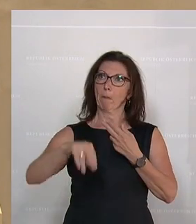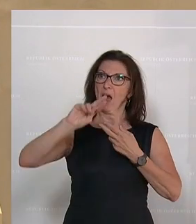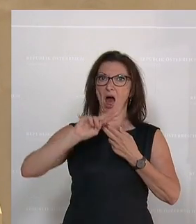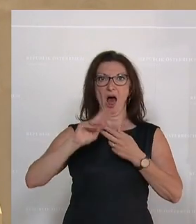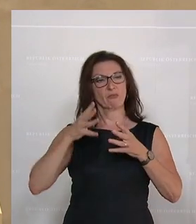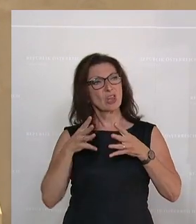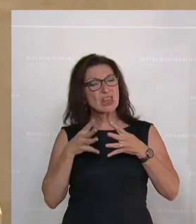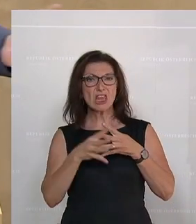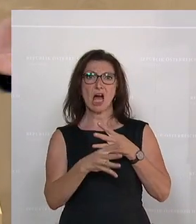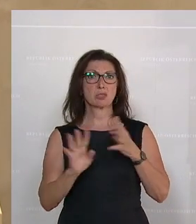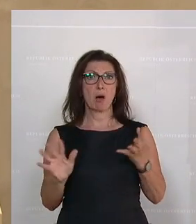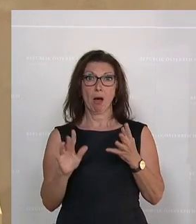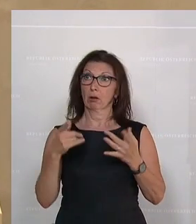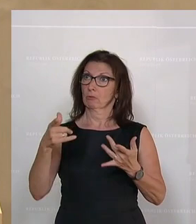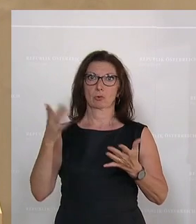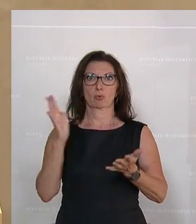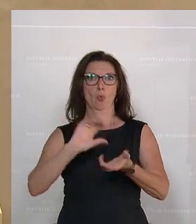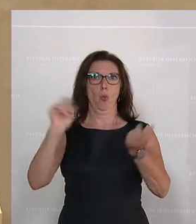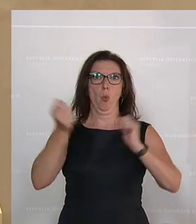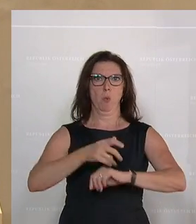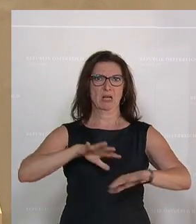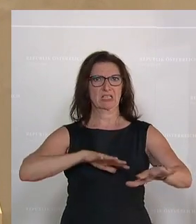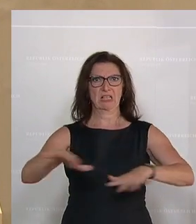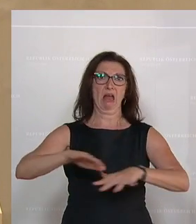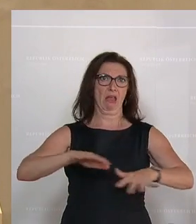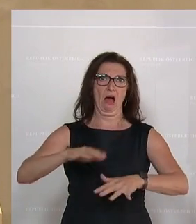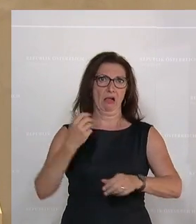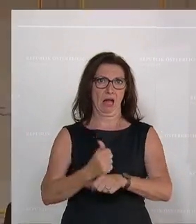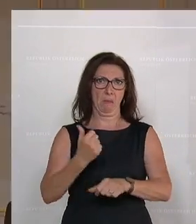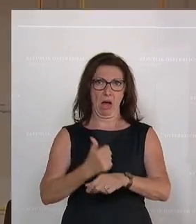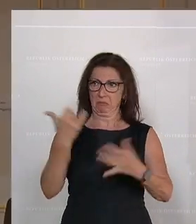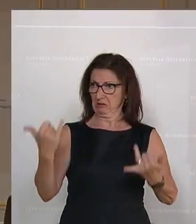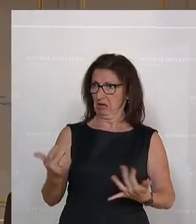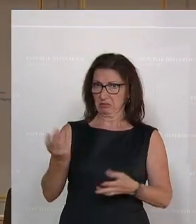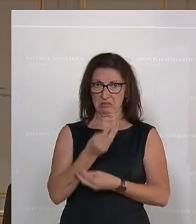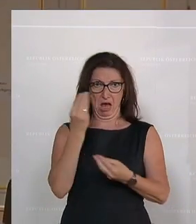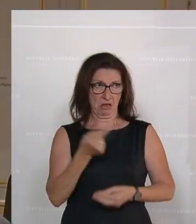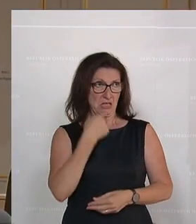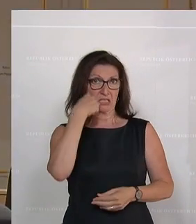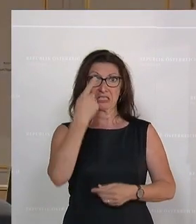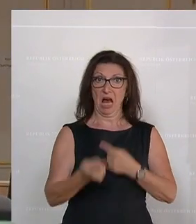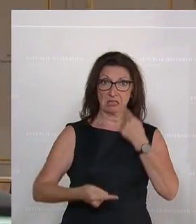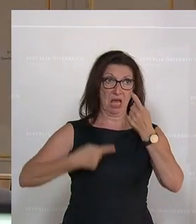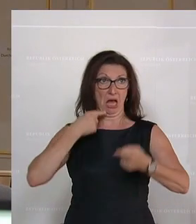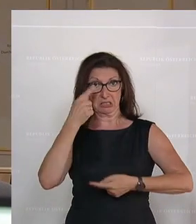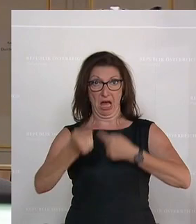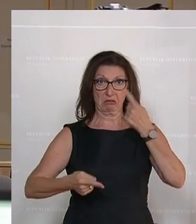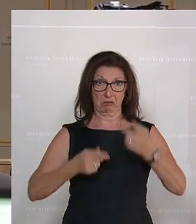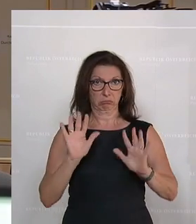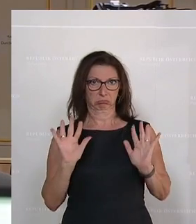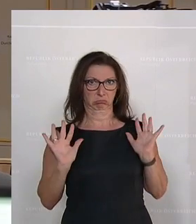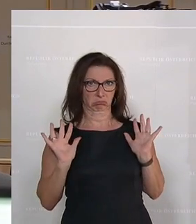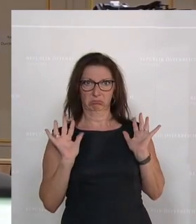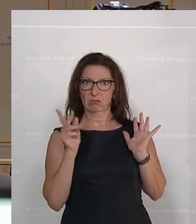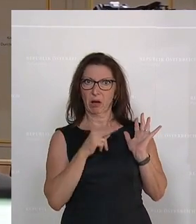und eben sich dann herausstellt und da dinge aufzeichnet die einfach nicht mehr nachvollziehbar sind liebe kolleginnen und kollegen